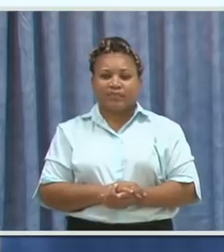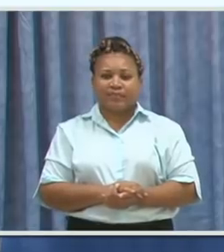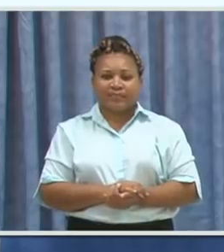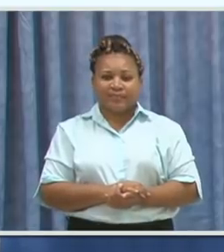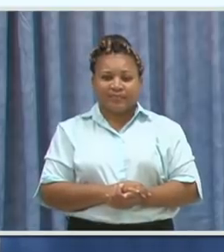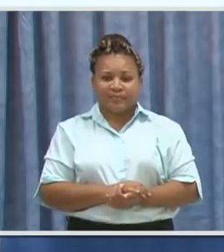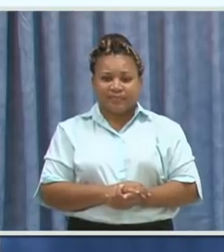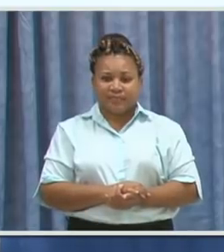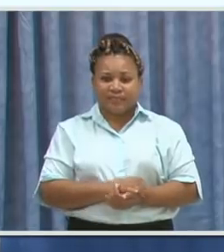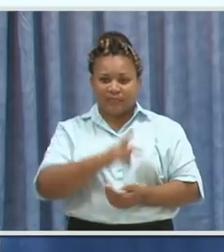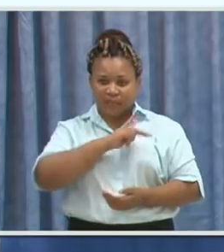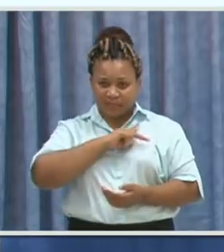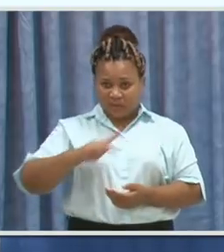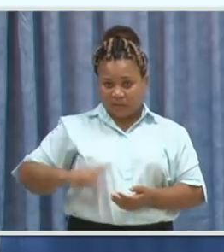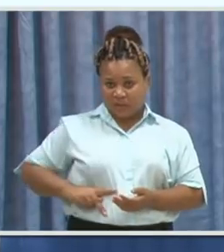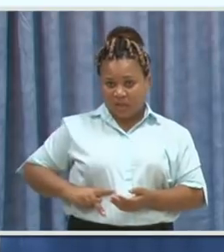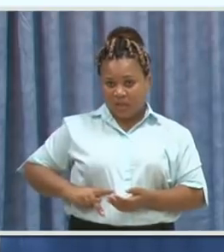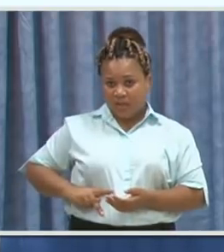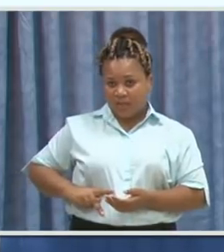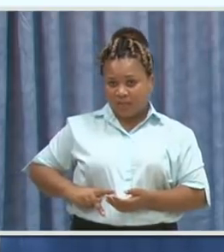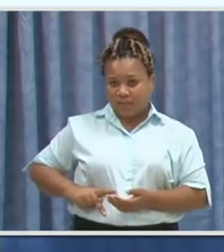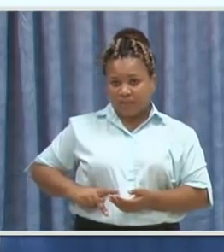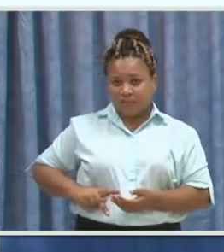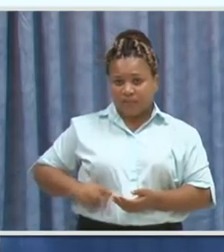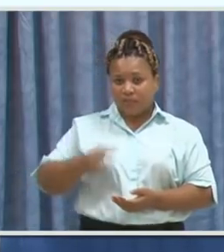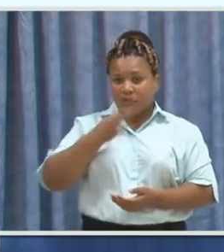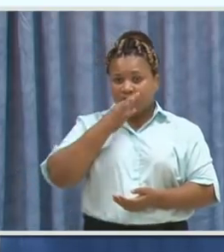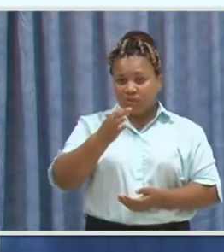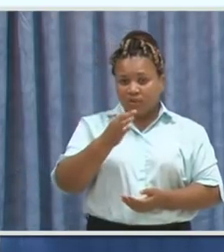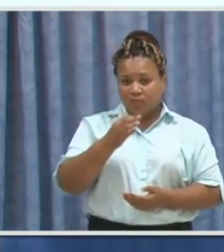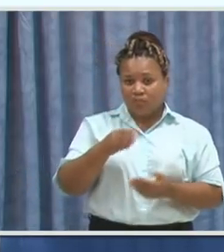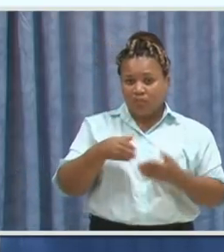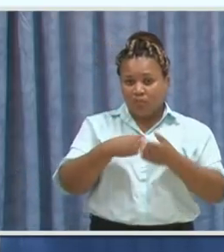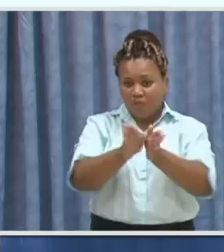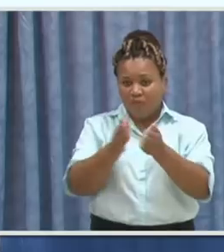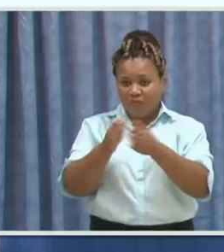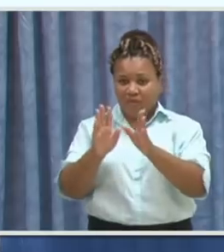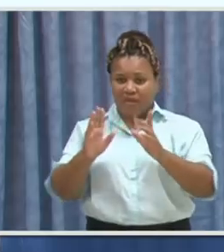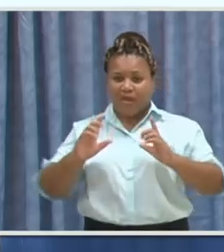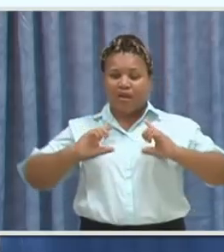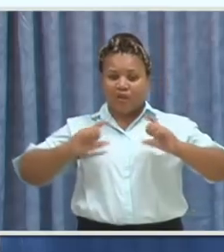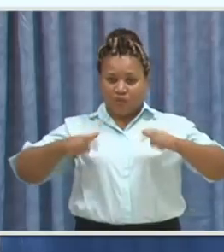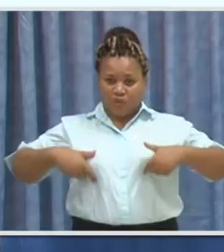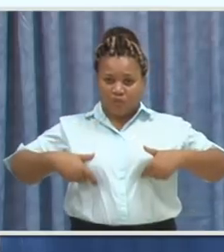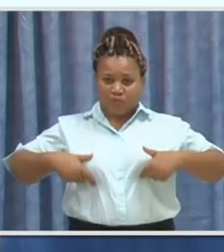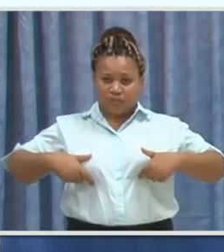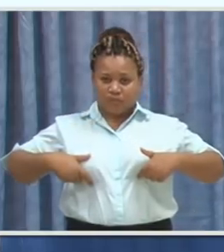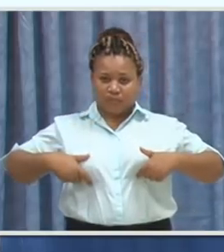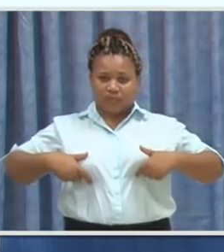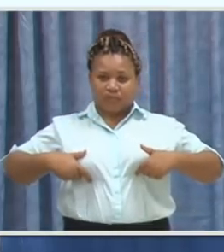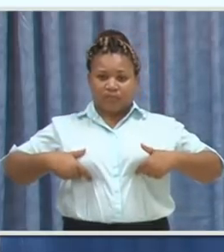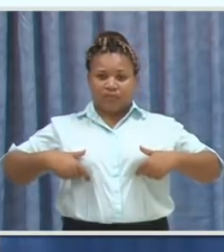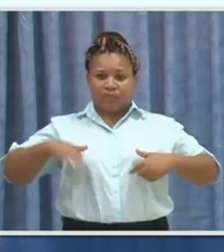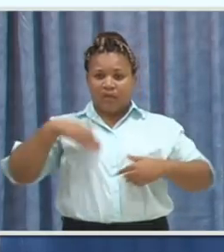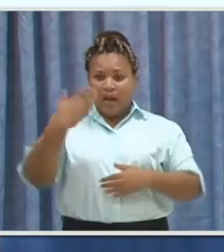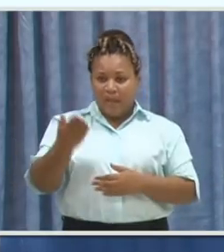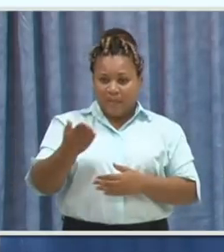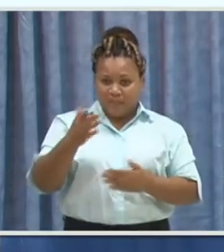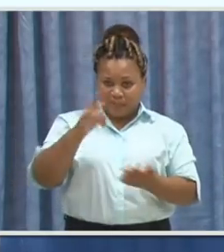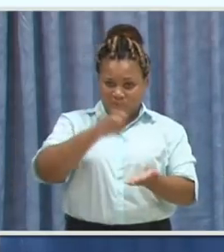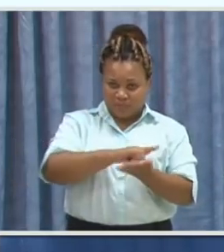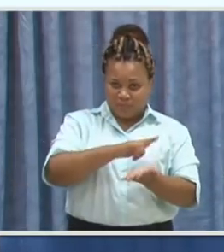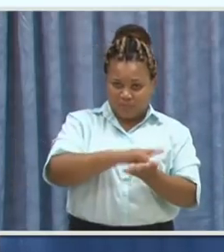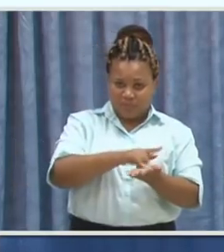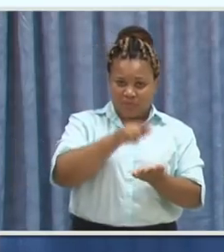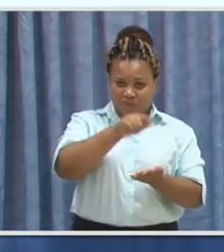annoncé pour réouvrir l'école. Et aussi airport, il y a un risque peut-être qu'il a opéré ouvert airport, il y a un